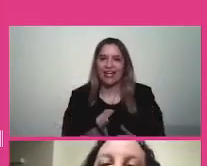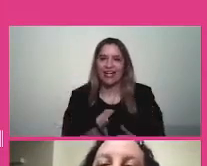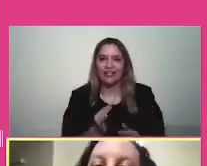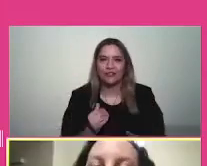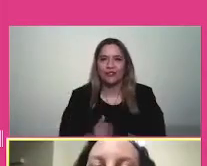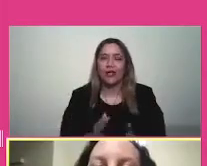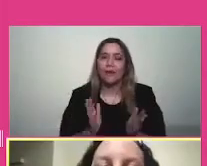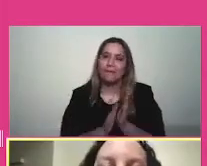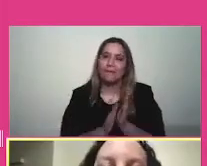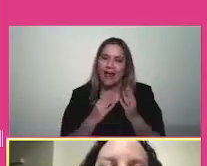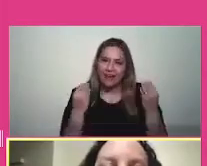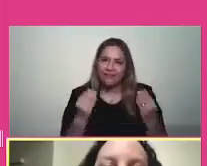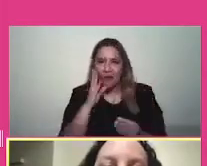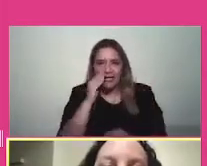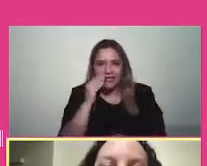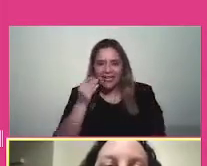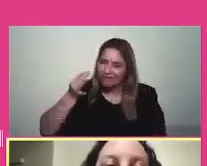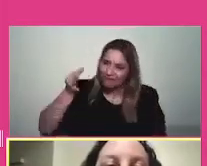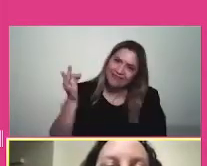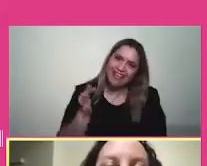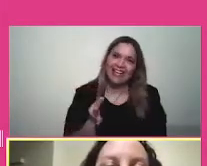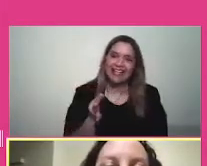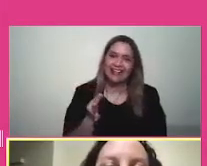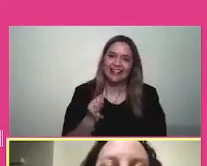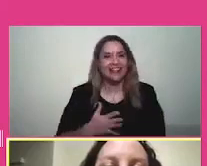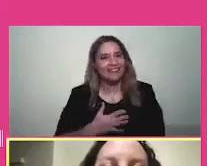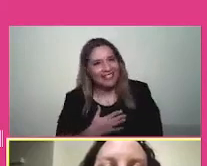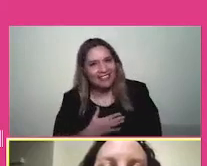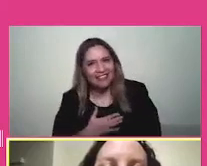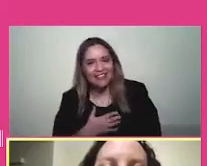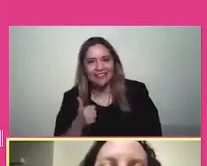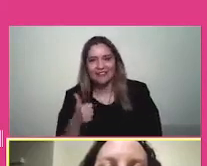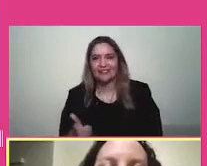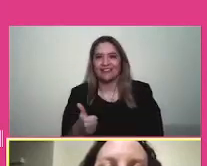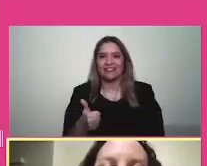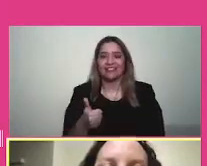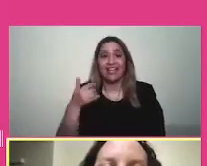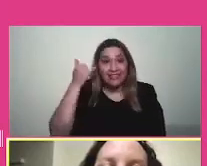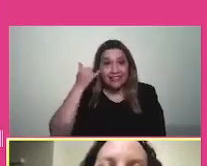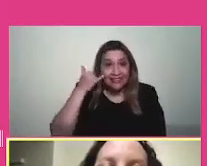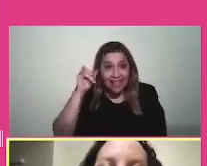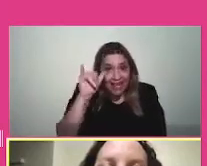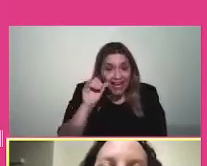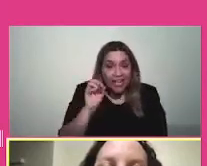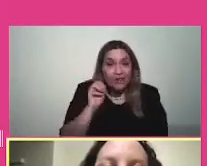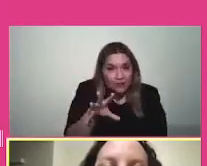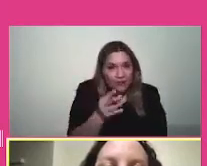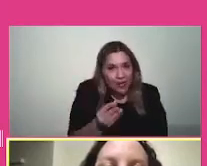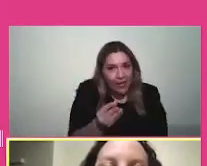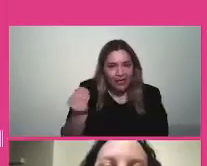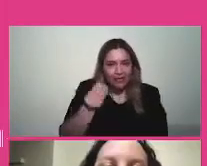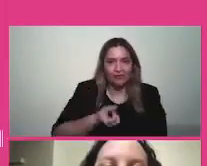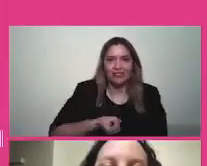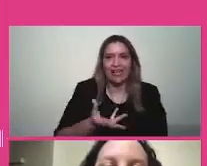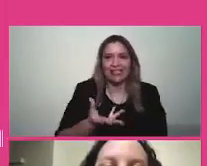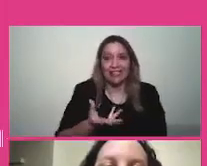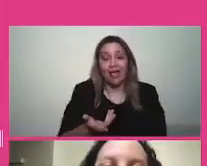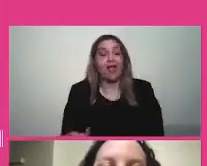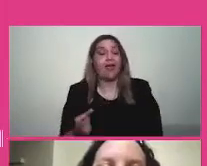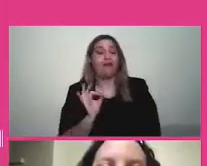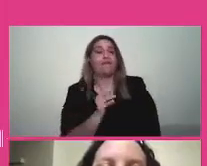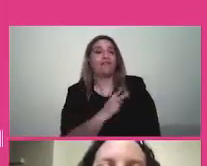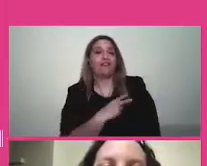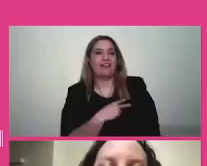Μπράβο, Ανδρέα, σούπερ. Νομίζω ότι το τέρας θα μας δώσει άλλη μια ζαριά. Λογικά. Να